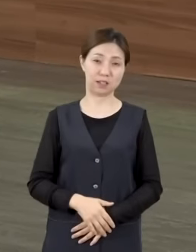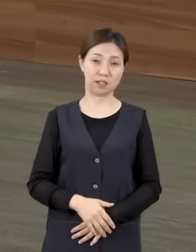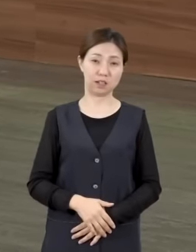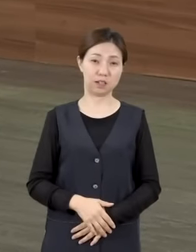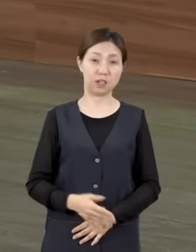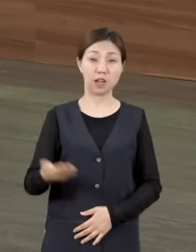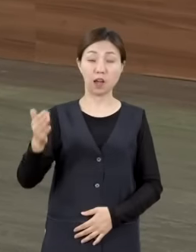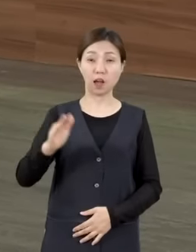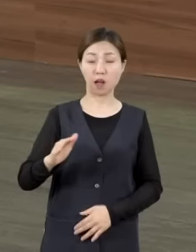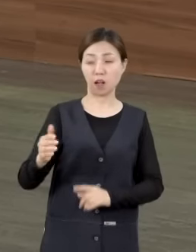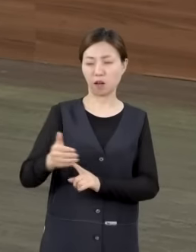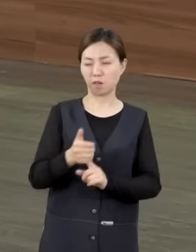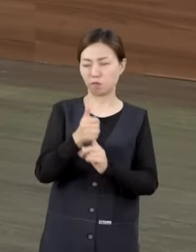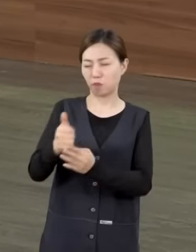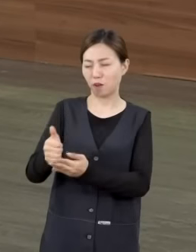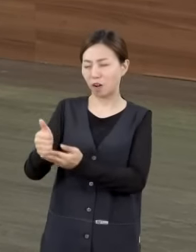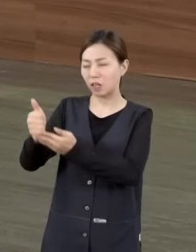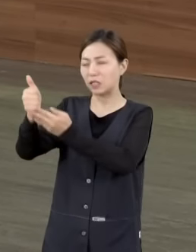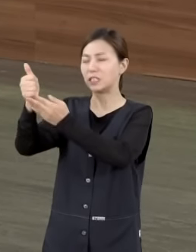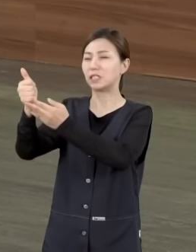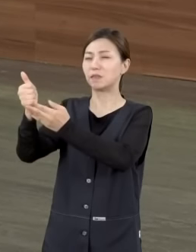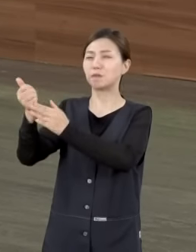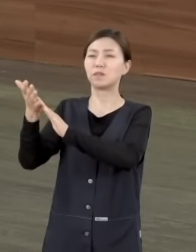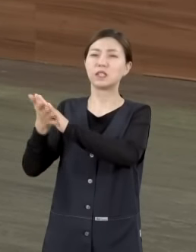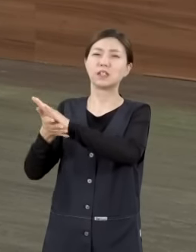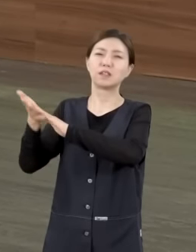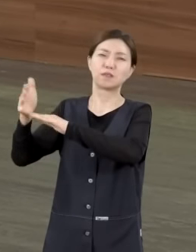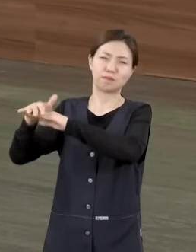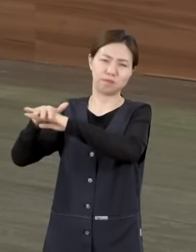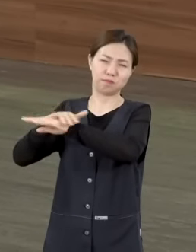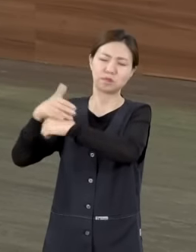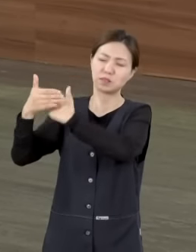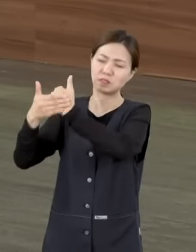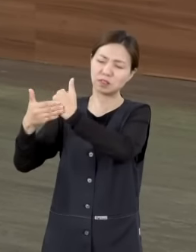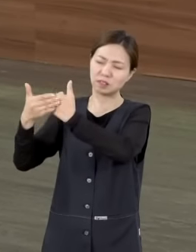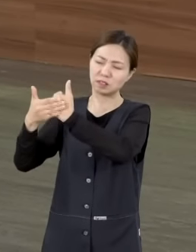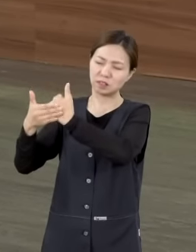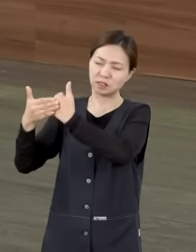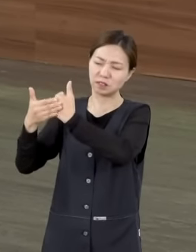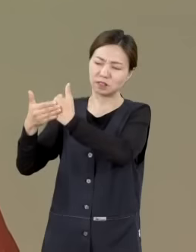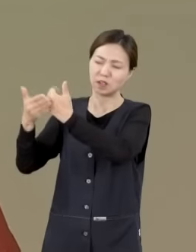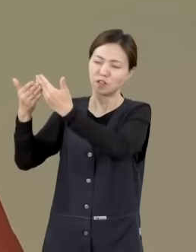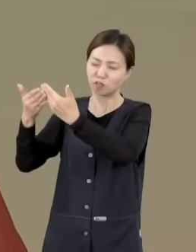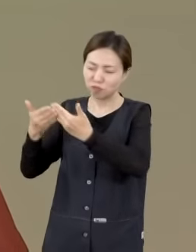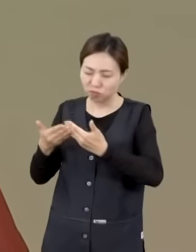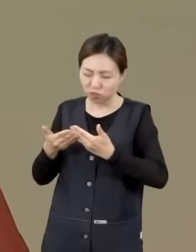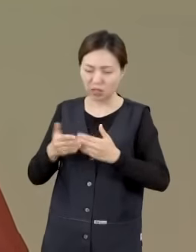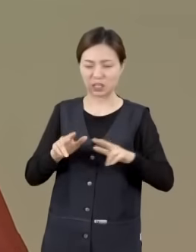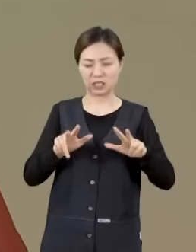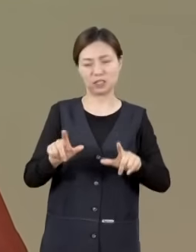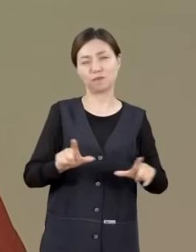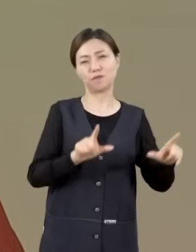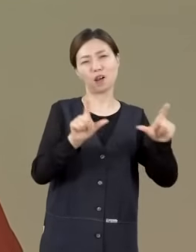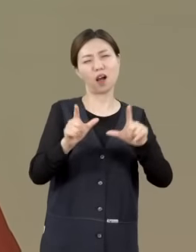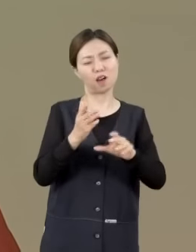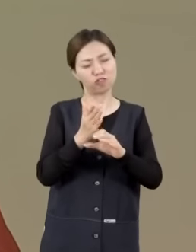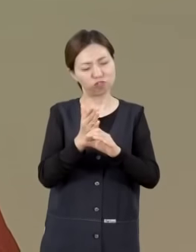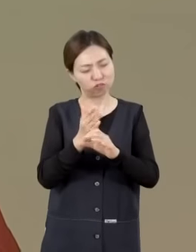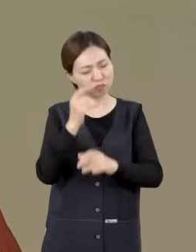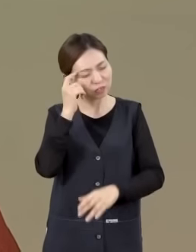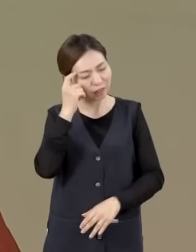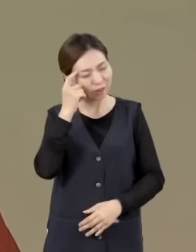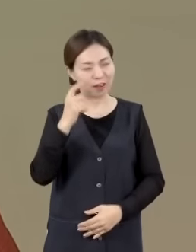것이지 그래도 부처님의 명운 가피력 덕분에 제가 이만큼이라도 먹고